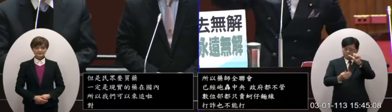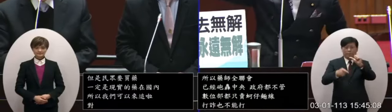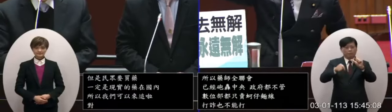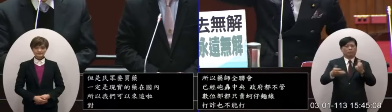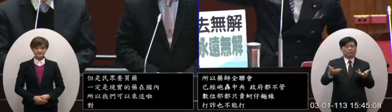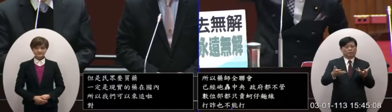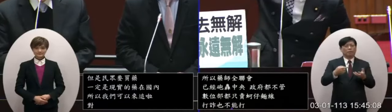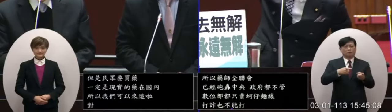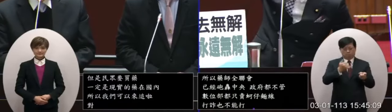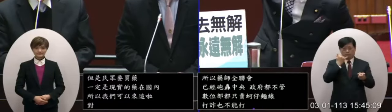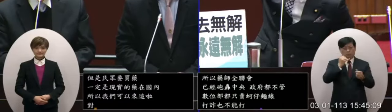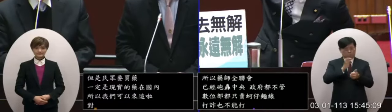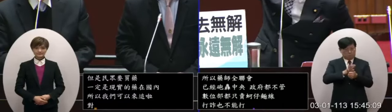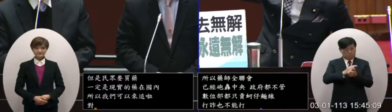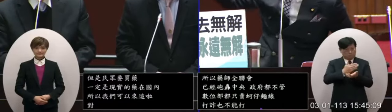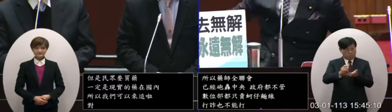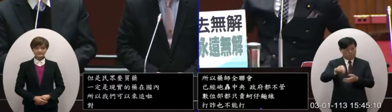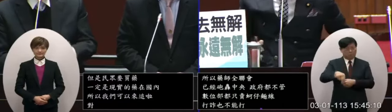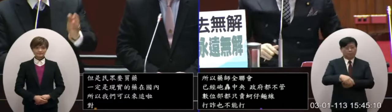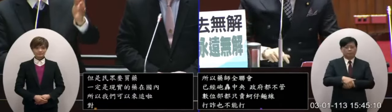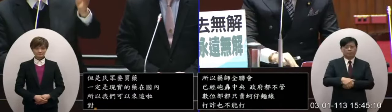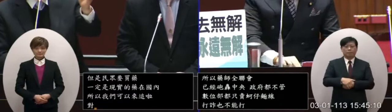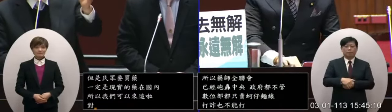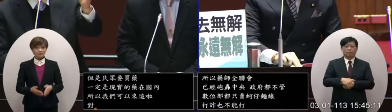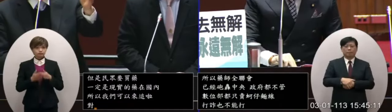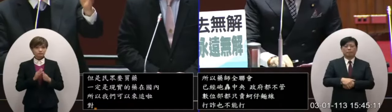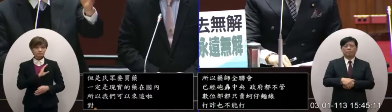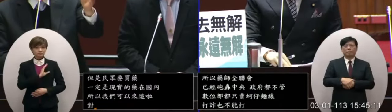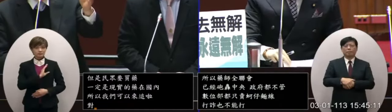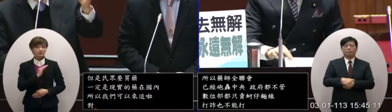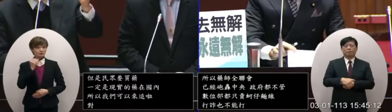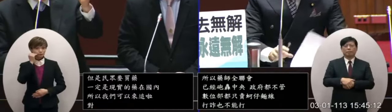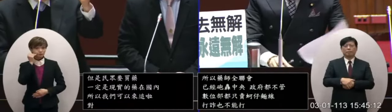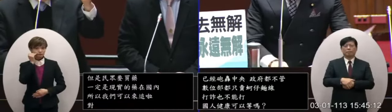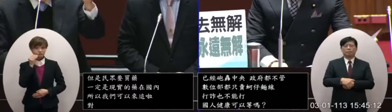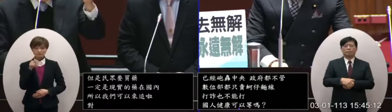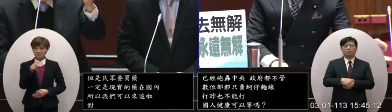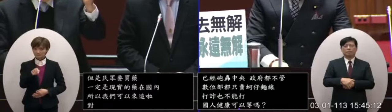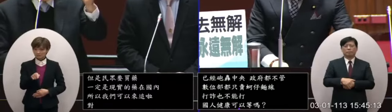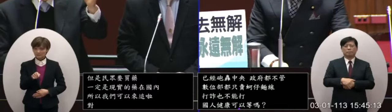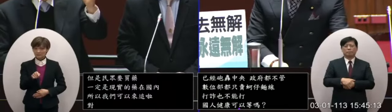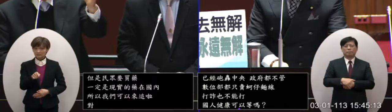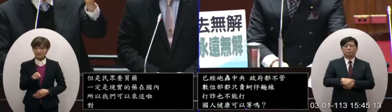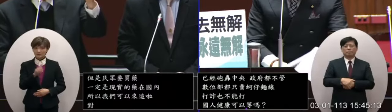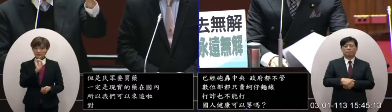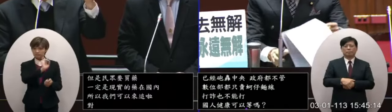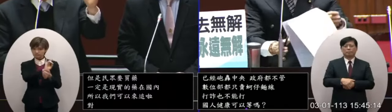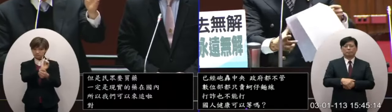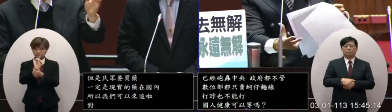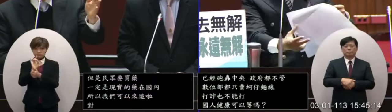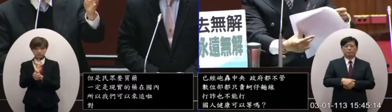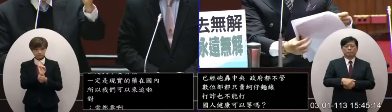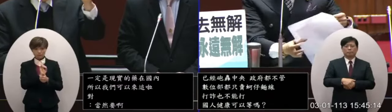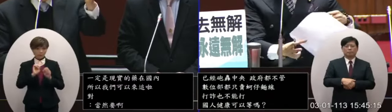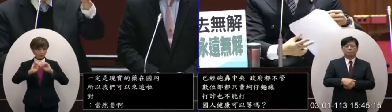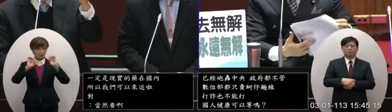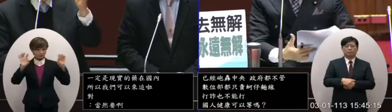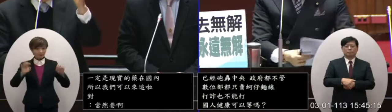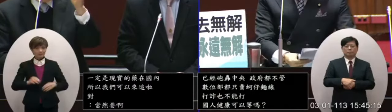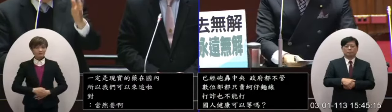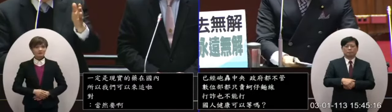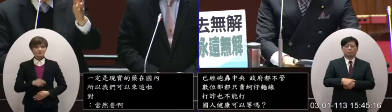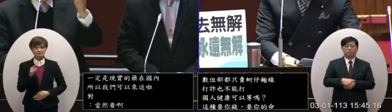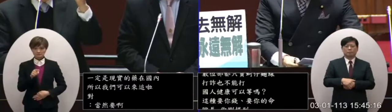件事情您可以帮忙协助处理吗？ 当然要啊，这个如果说是一个诈骗的这个广告，一定